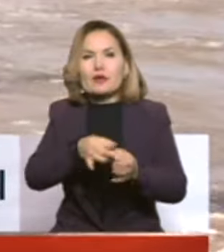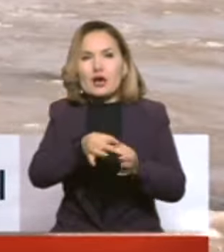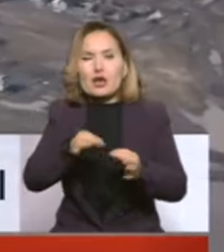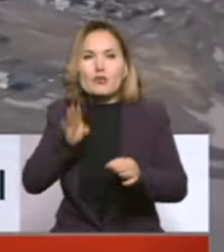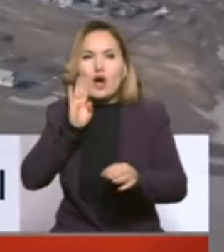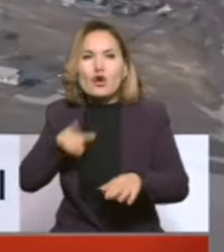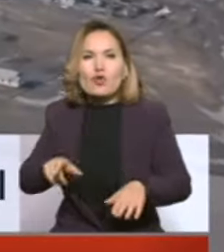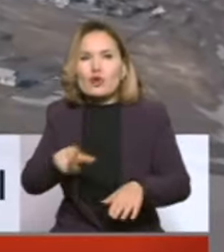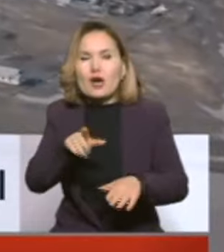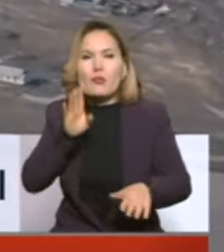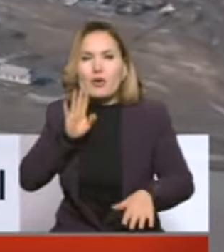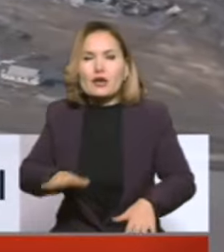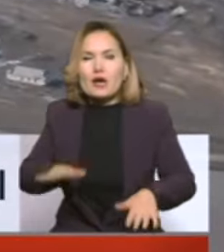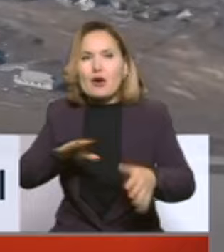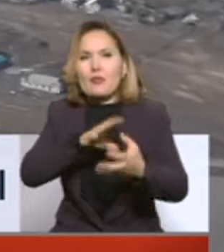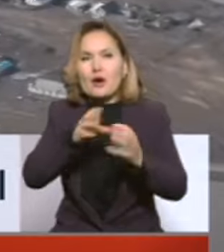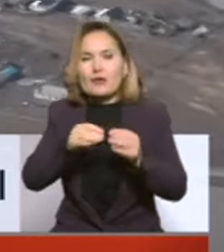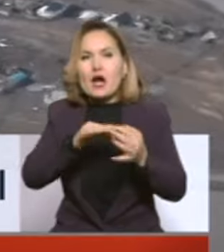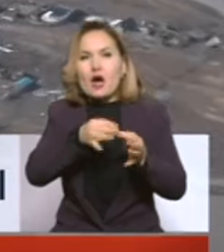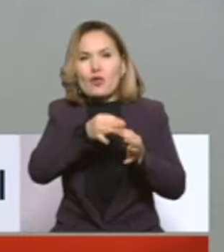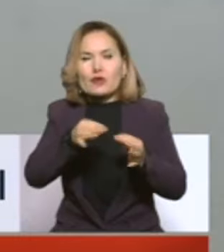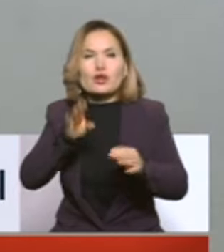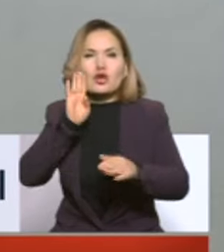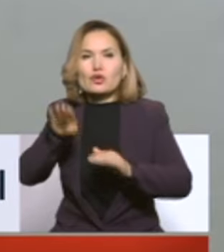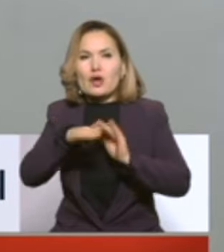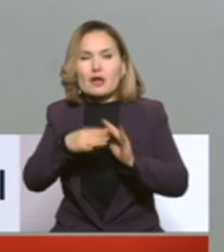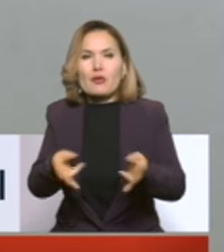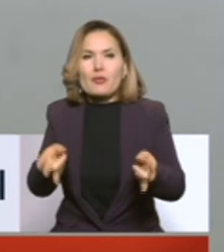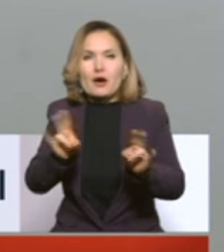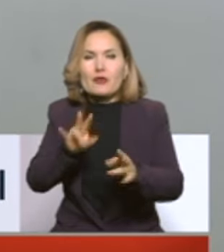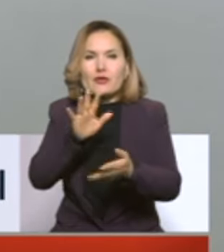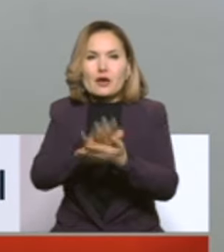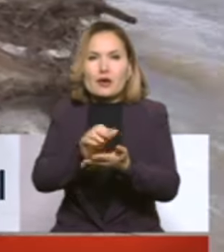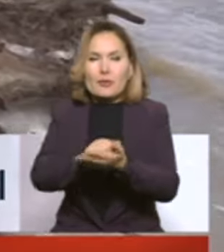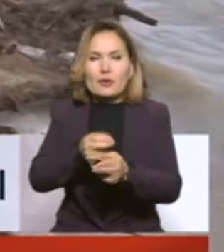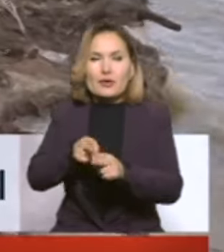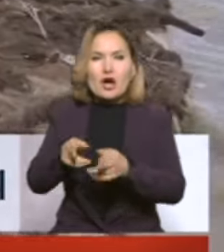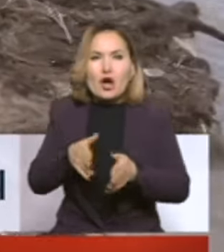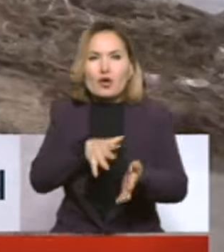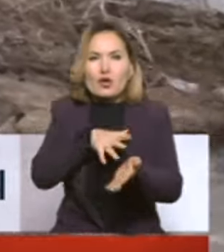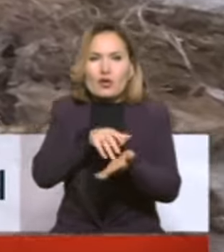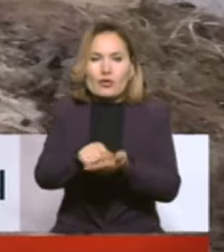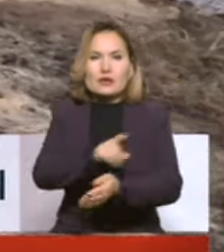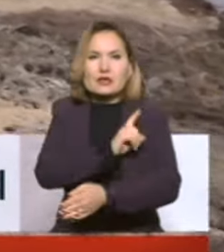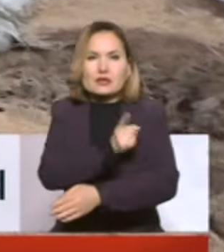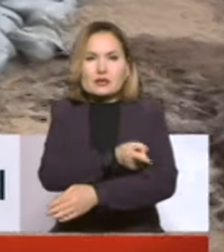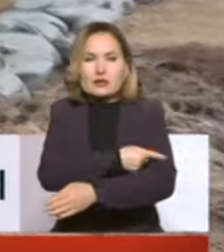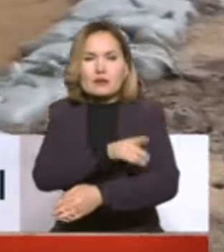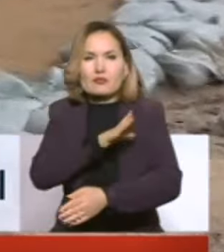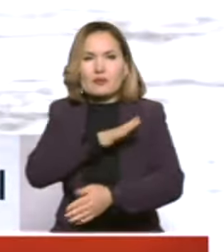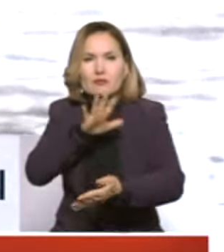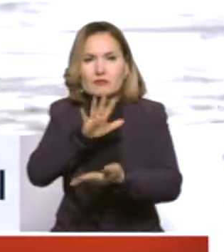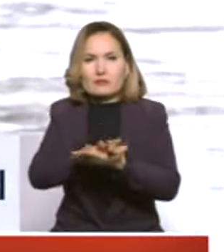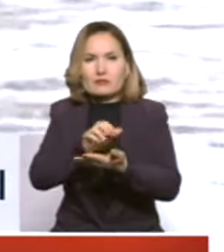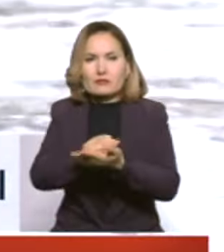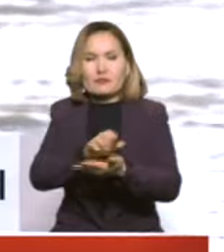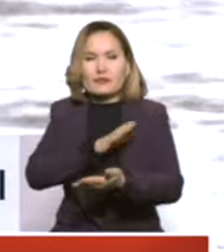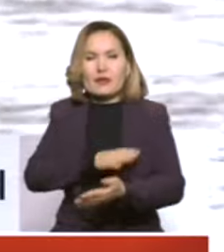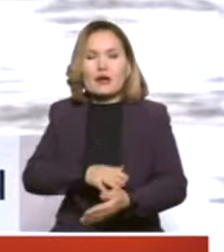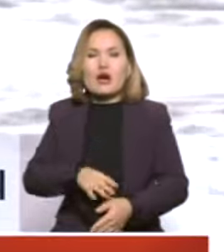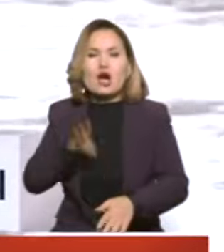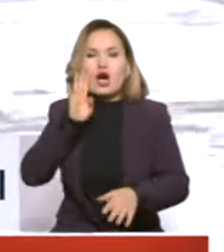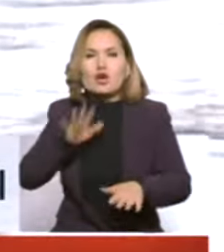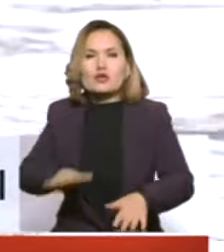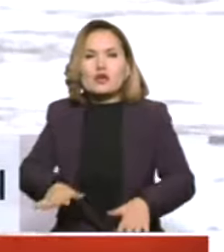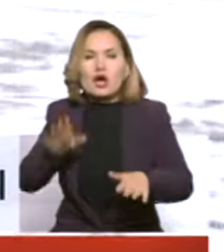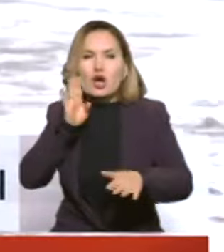өзендері тасып, Қоржын сияқты бірнеше елді мекен су астында қалды. Көлік инфрақұрылымына да айтарлықтай зақым келтірді. Арнасынан